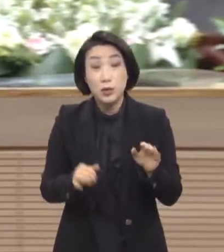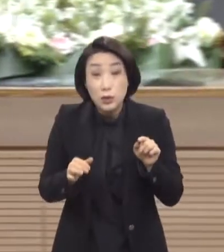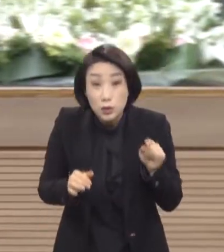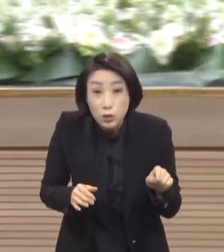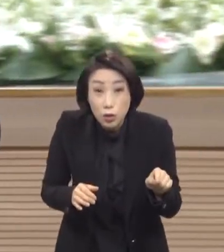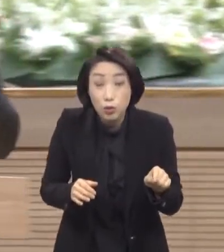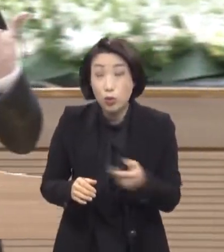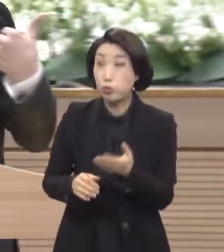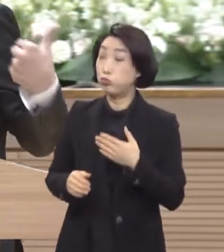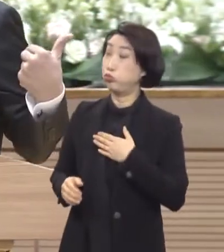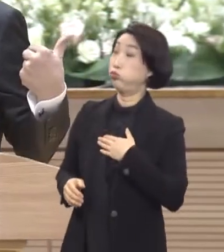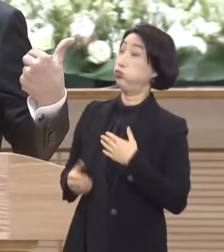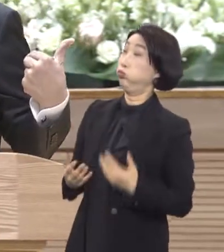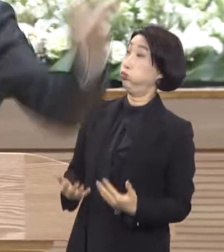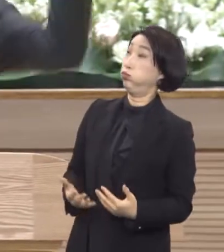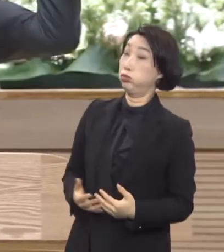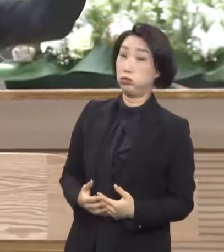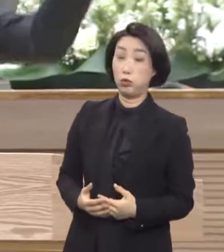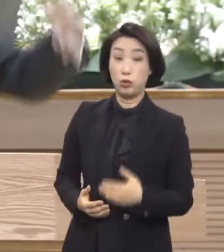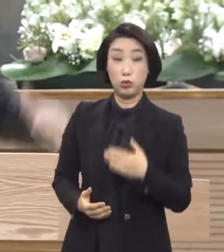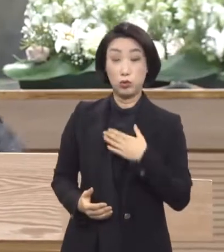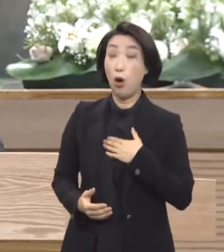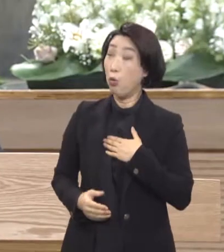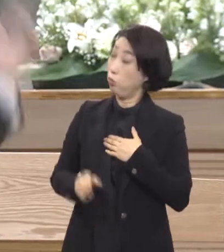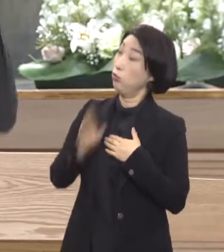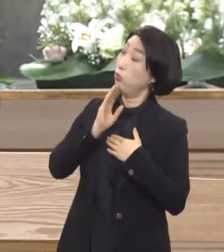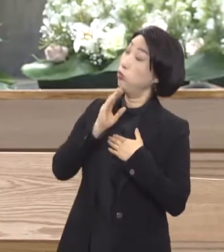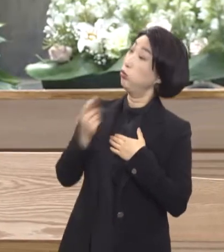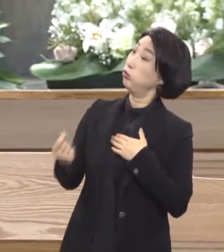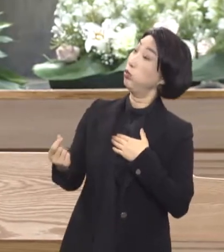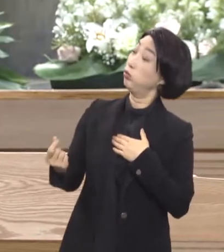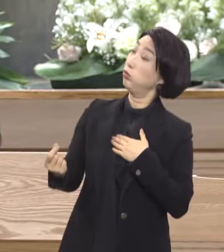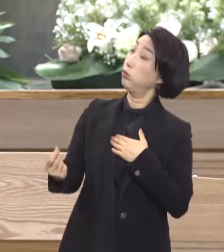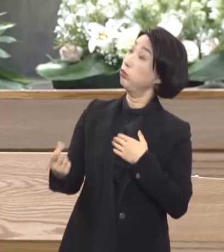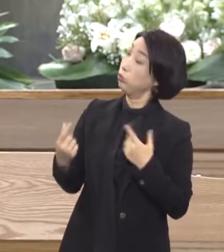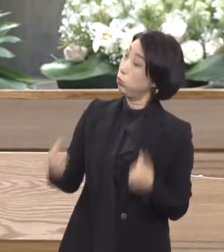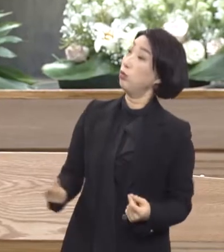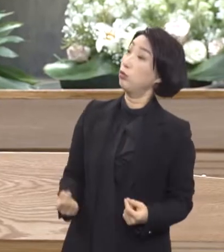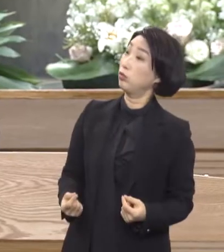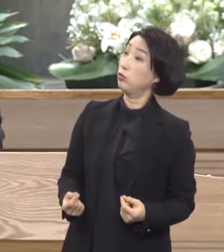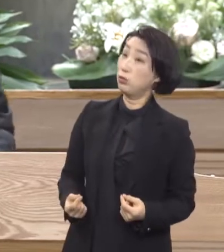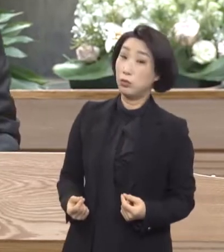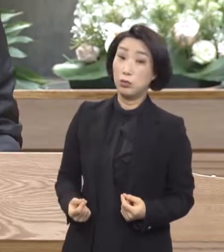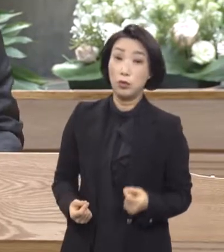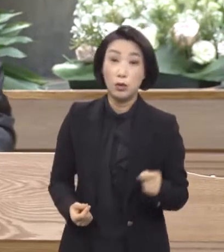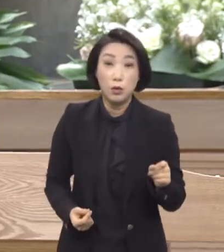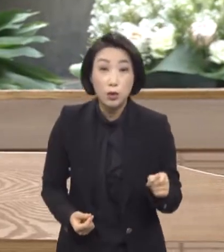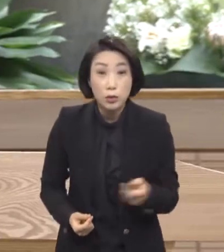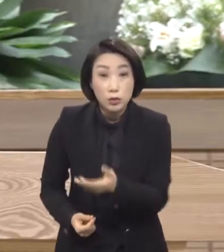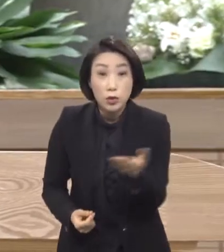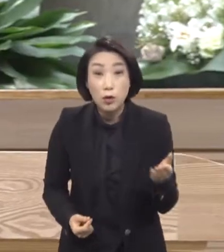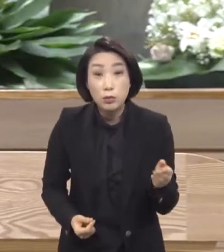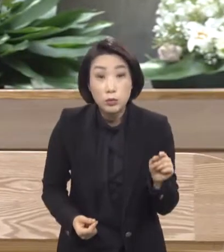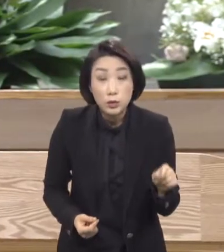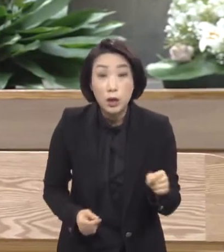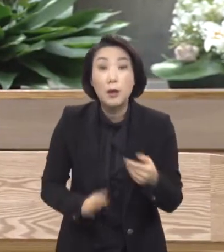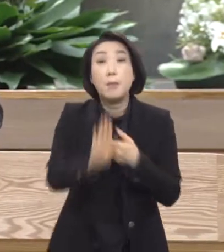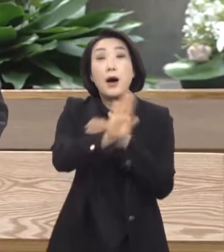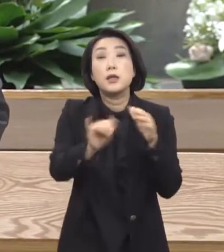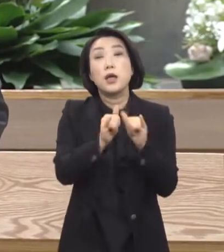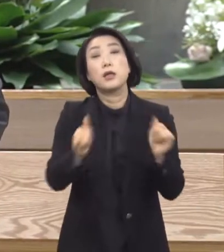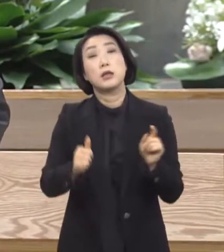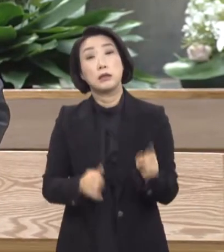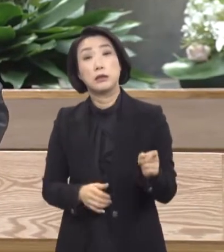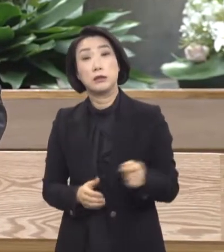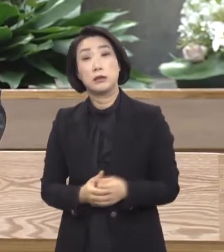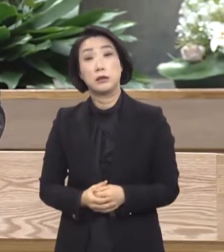그걸 합리화시켜. 나는 타당하다 이 말이야. 그래서 그랬다 이 말이야. 그래서 그랬다. 이 뭐 바리새인 아니야